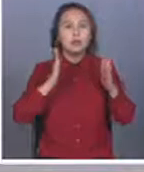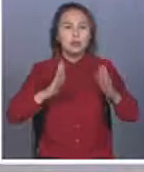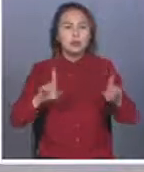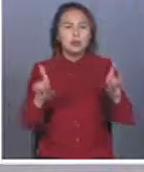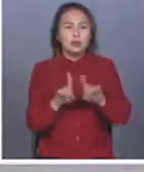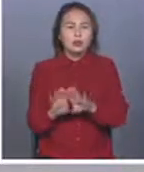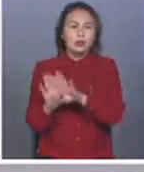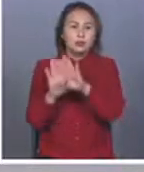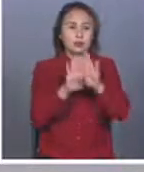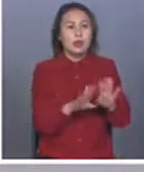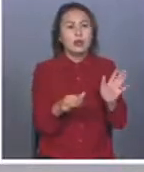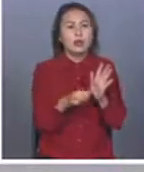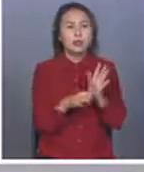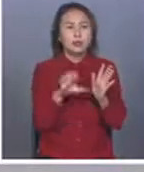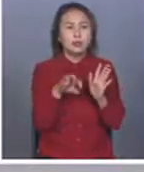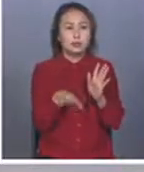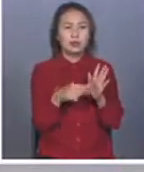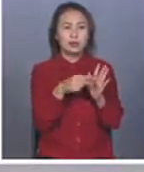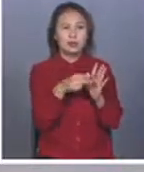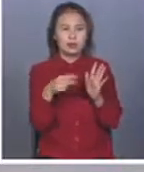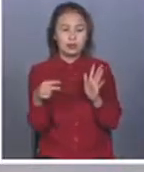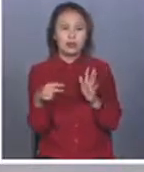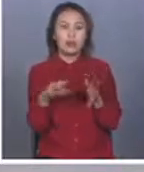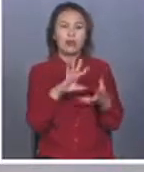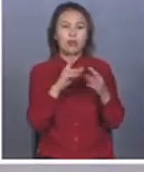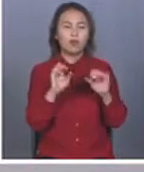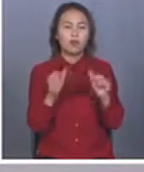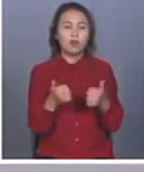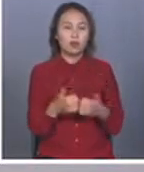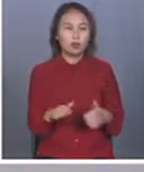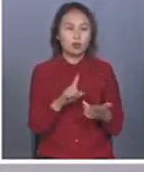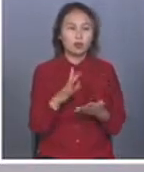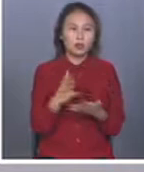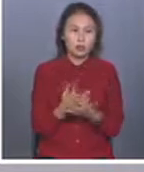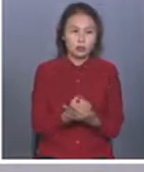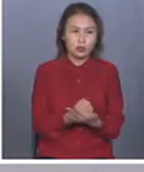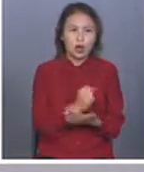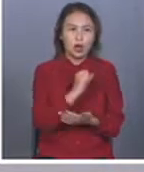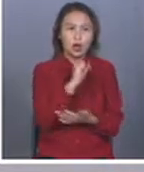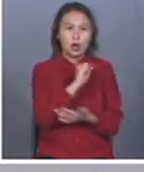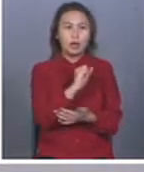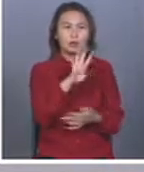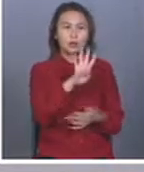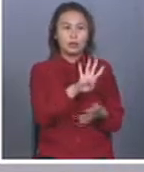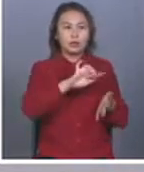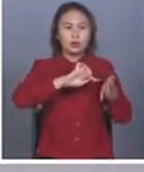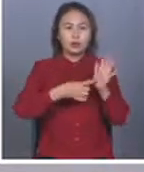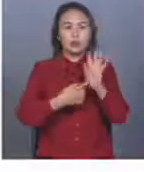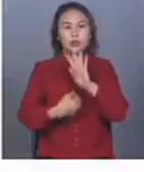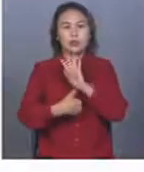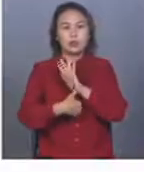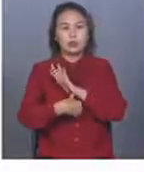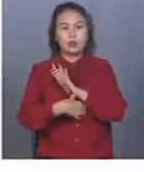6 см-ге тең. Формула бойынша периметр табу үшін 6-ны 4-ке көбейте саламын.